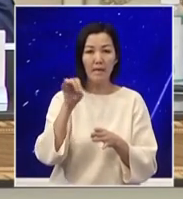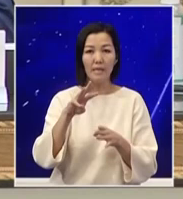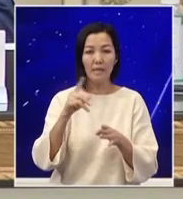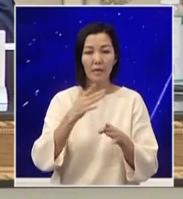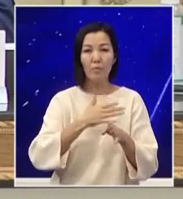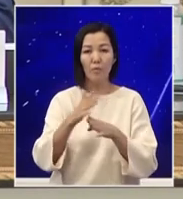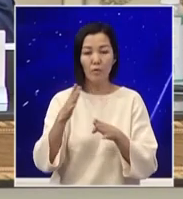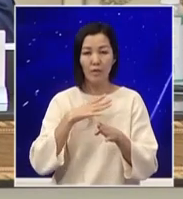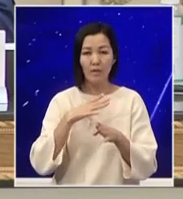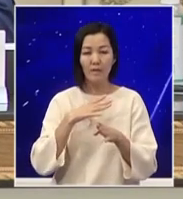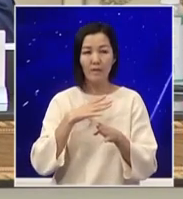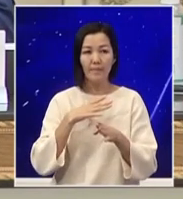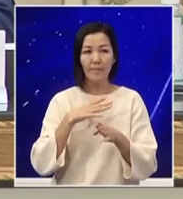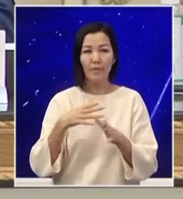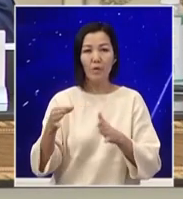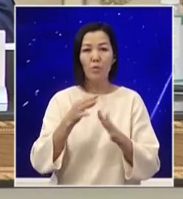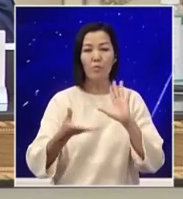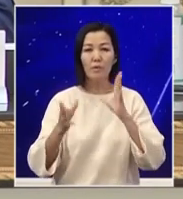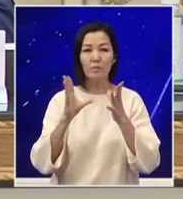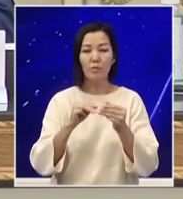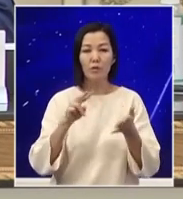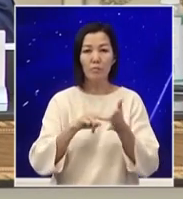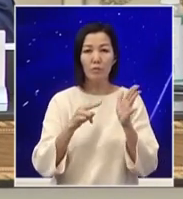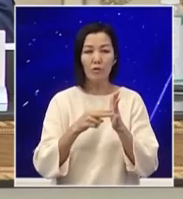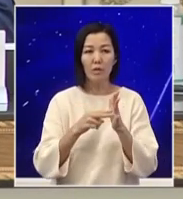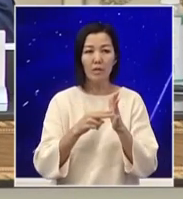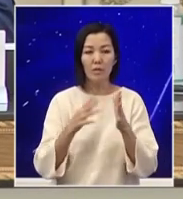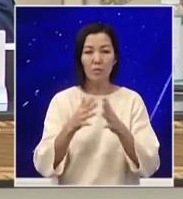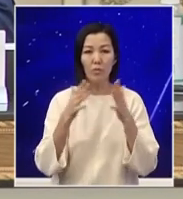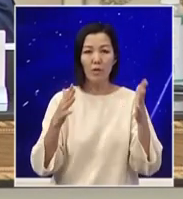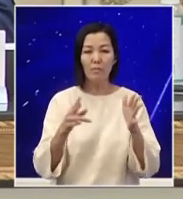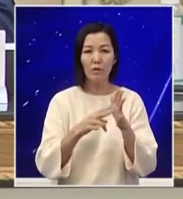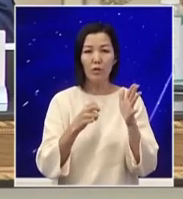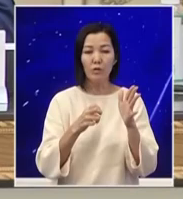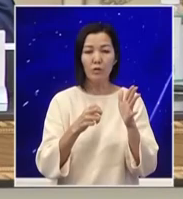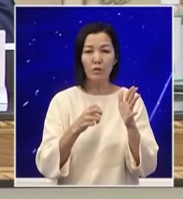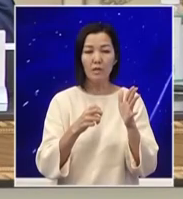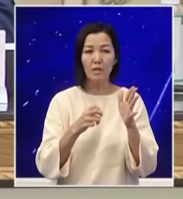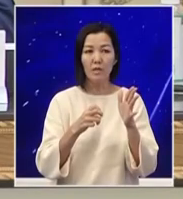бөлінді. Облыс бойынша бюджеттің көлемі 760